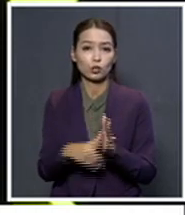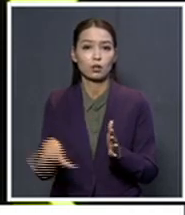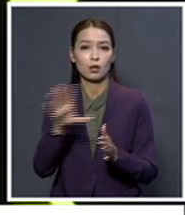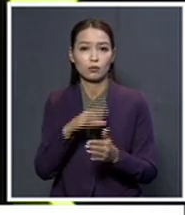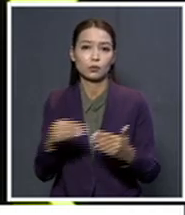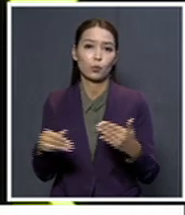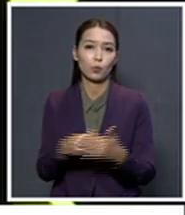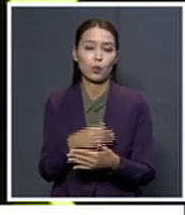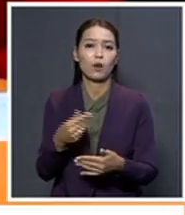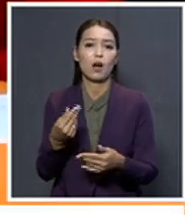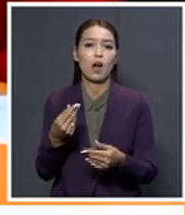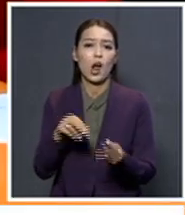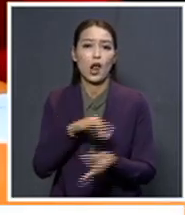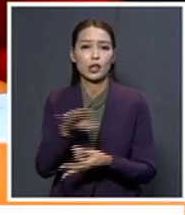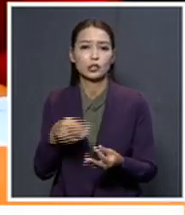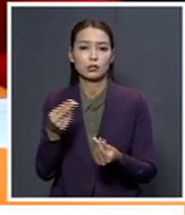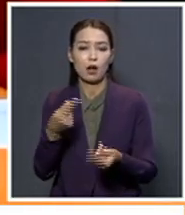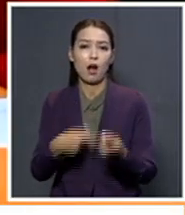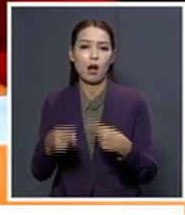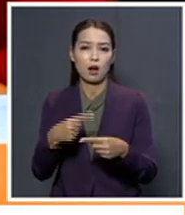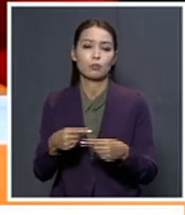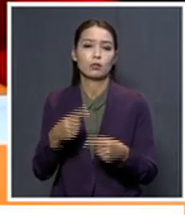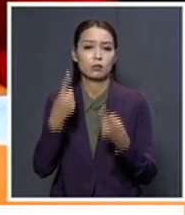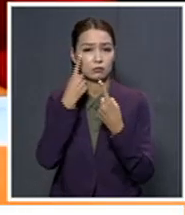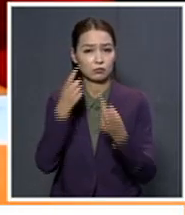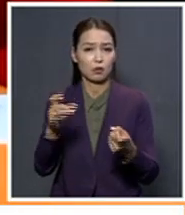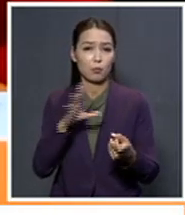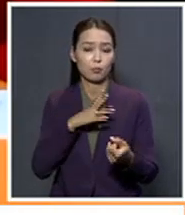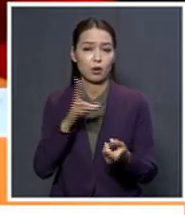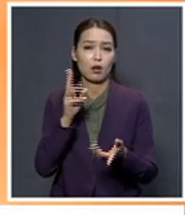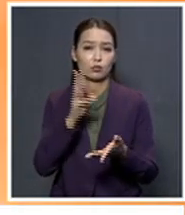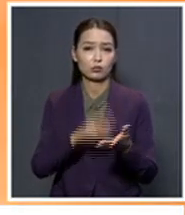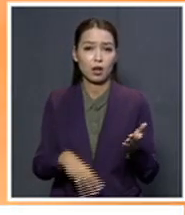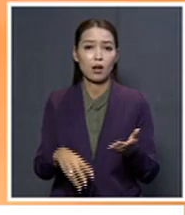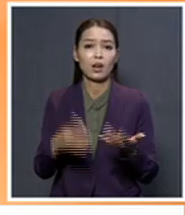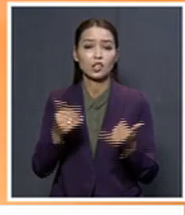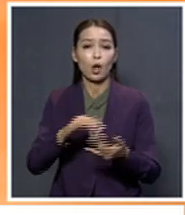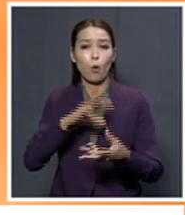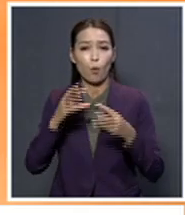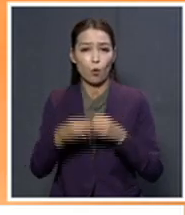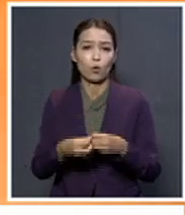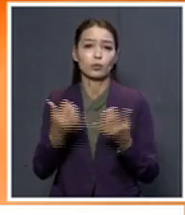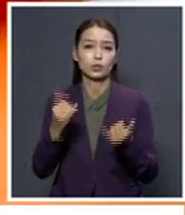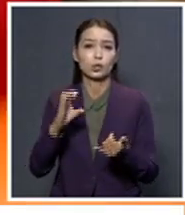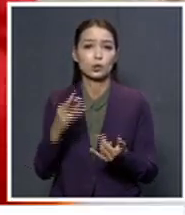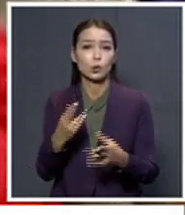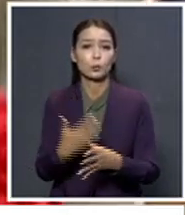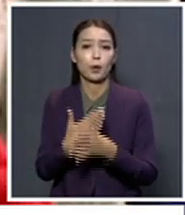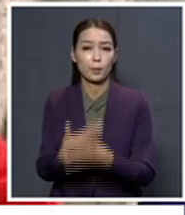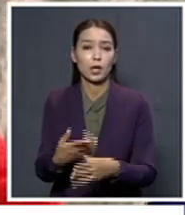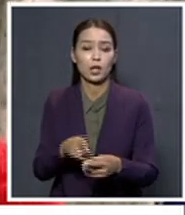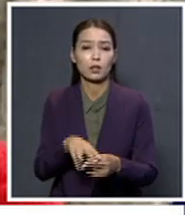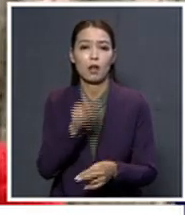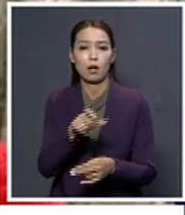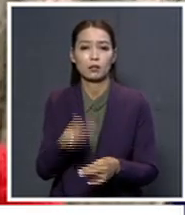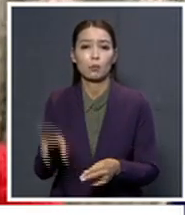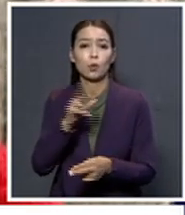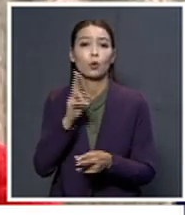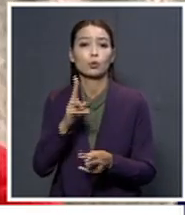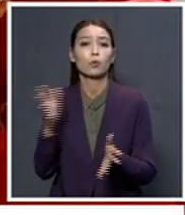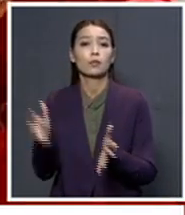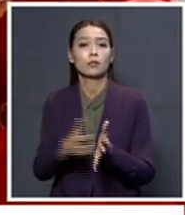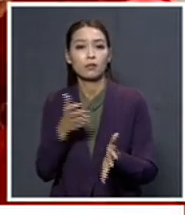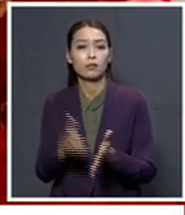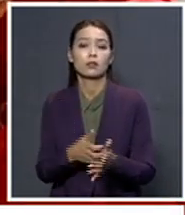артық алынған жәрдемақыны қазынаға қайтару жайы ескертілді. Жалпы атаулы әлеуметтік көмектің мұқтаж азаматтарға жетпей жатқаны